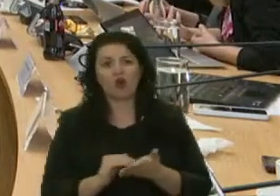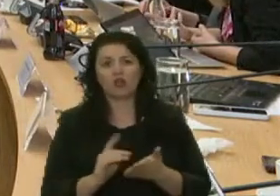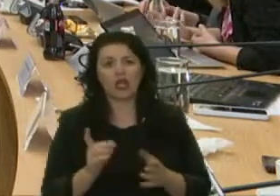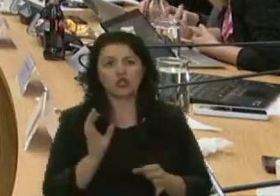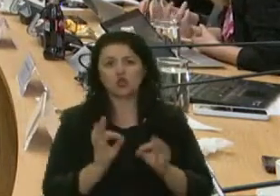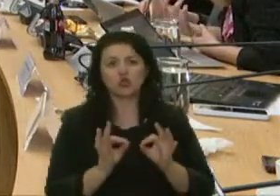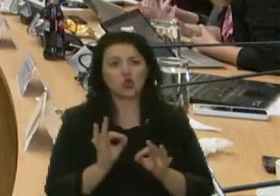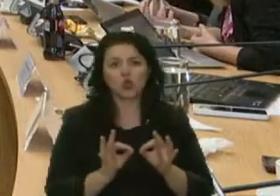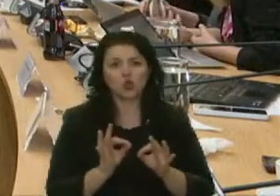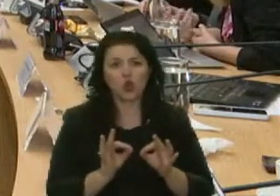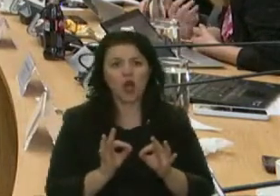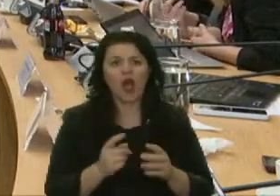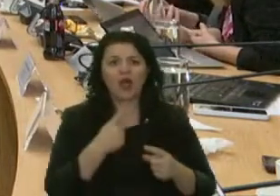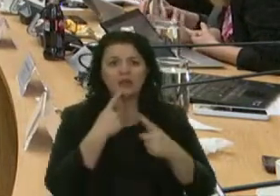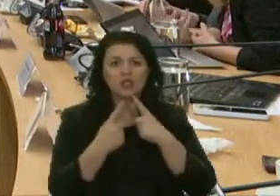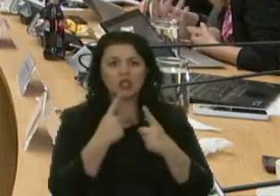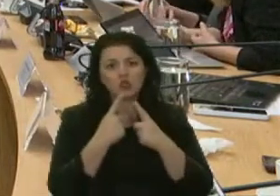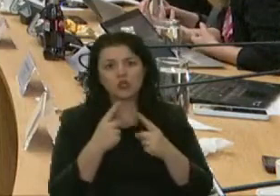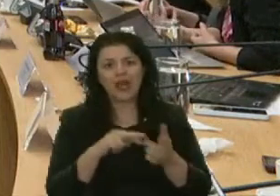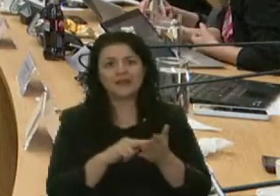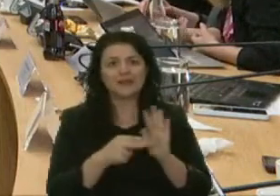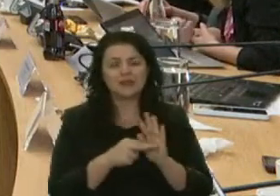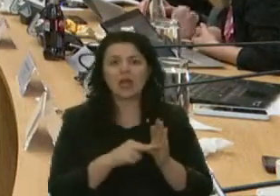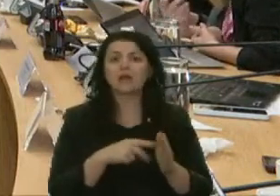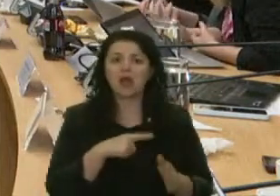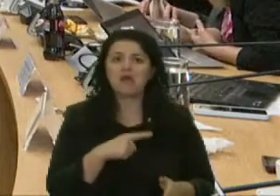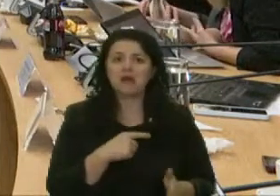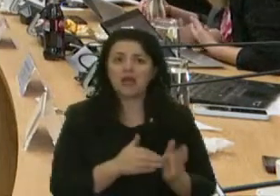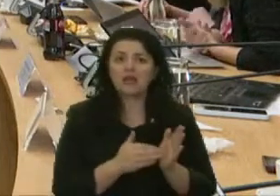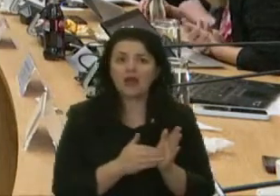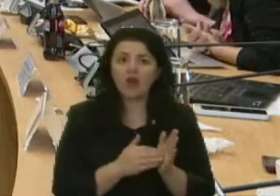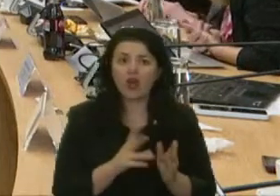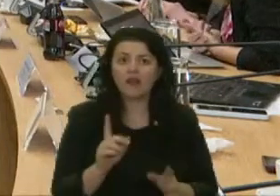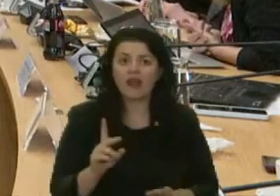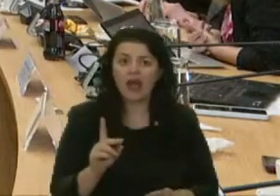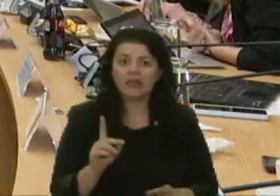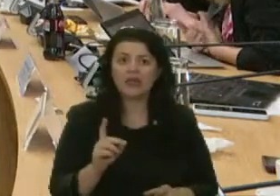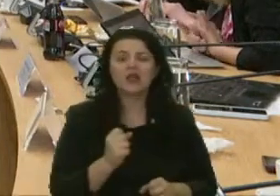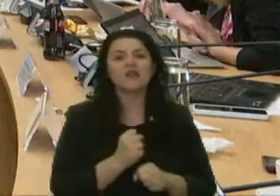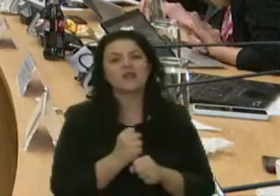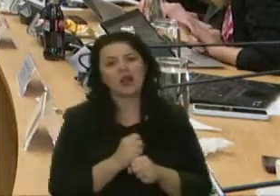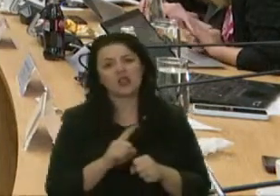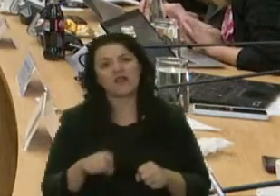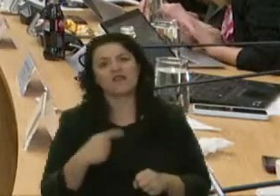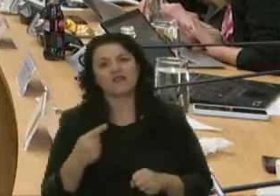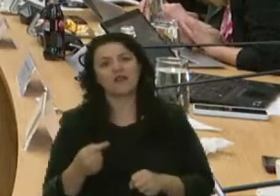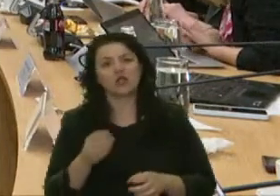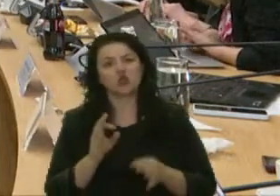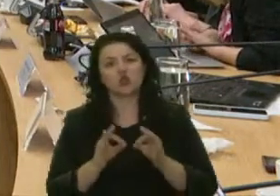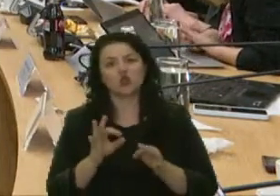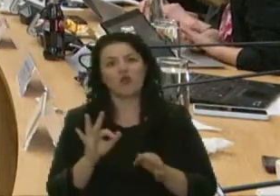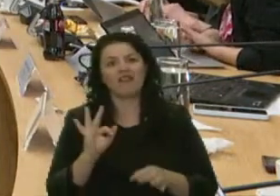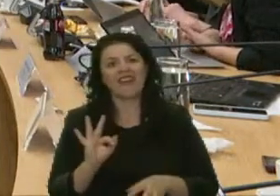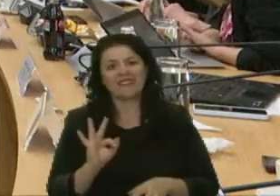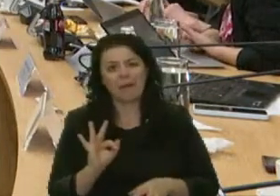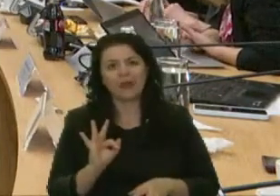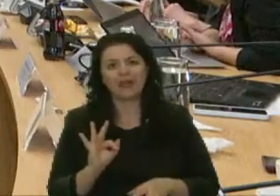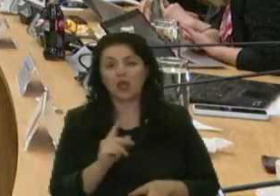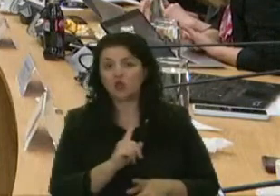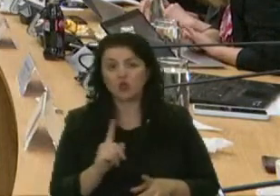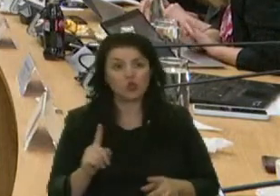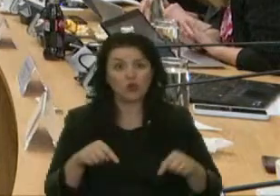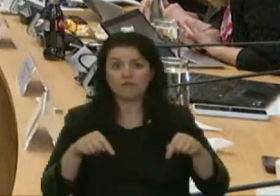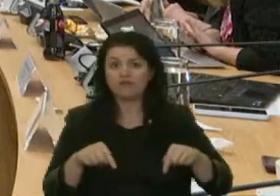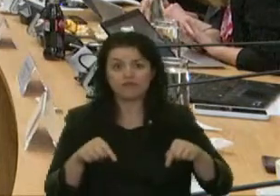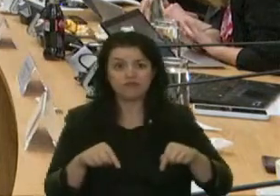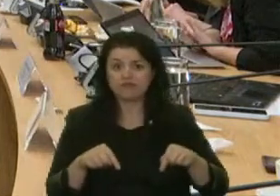de oportunitate ați vorbit cu cei din sistem și este nevoie îl vom transforma într un studiu de fezabilitate el nu se regăsește în momentul de